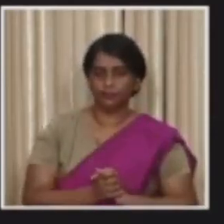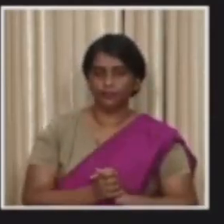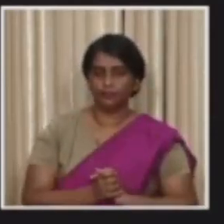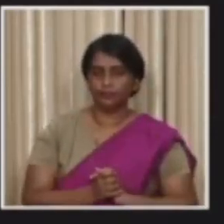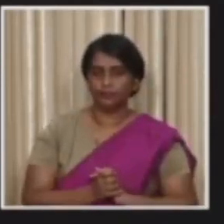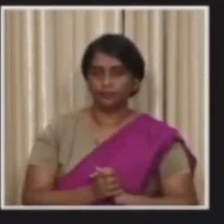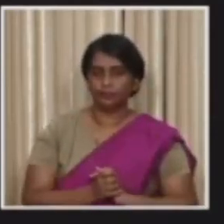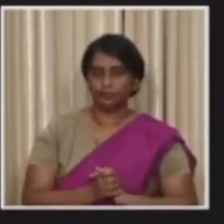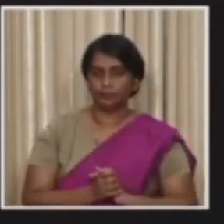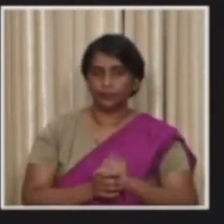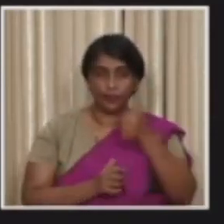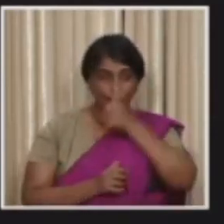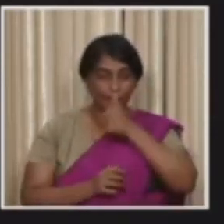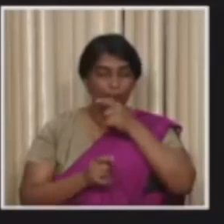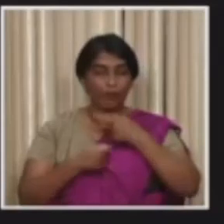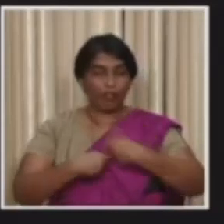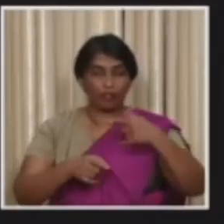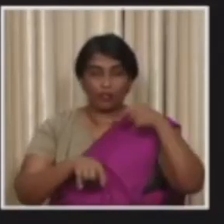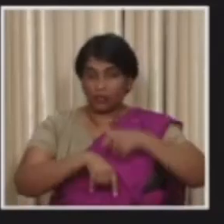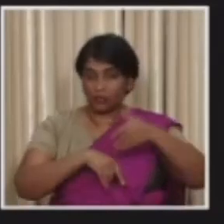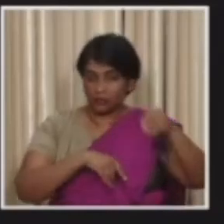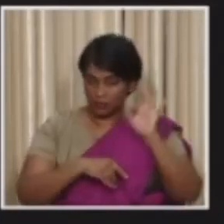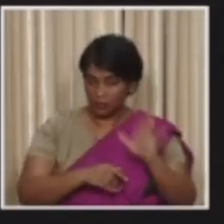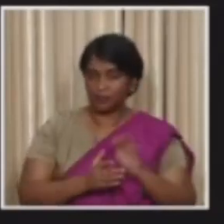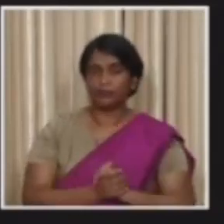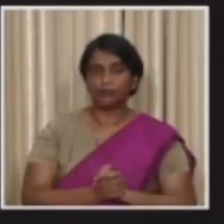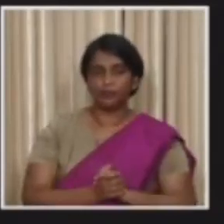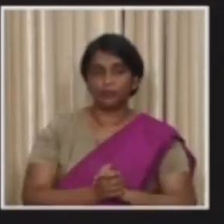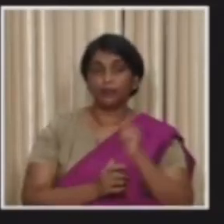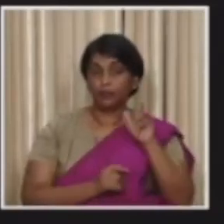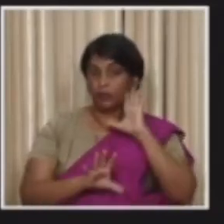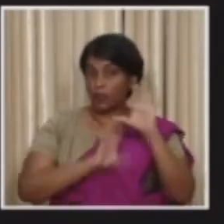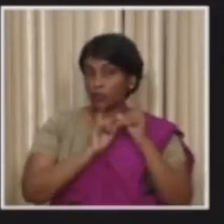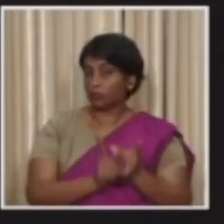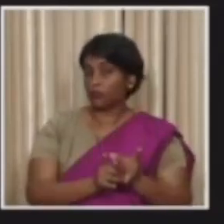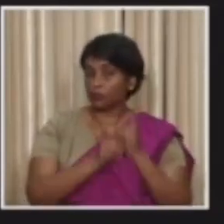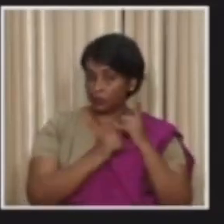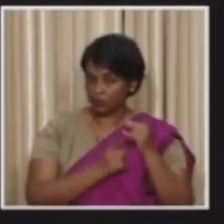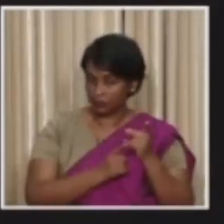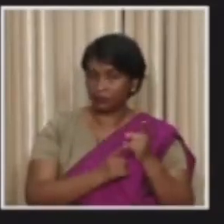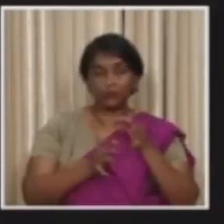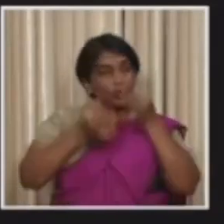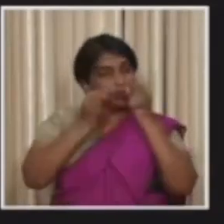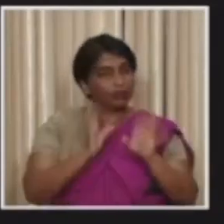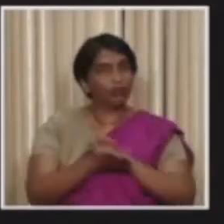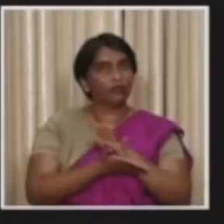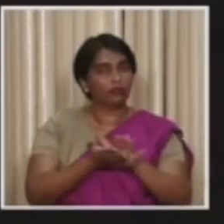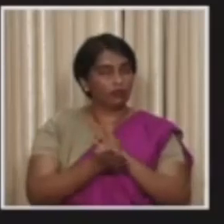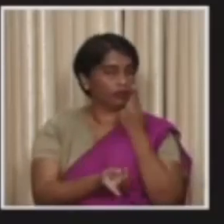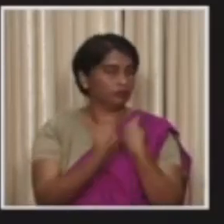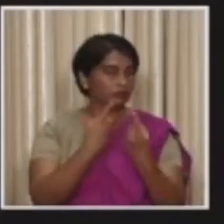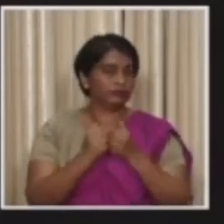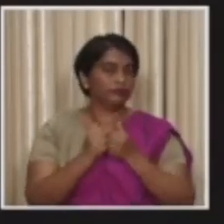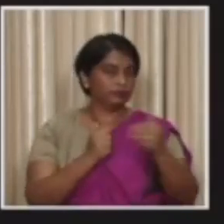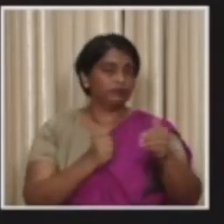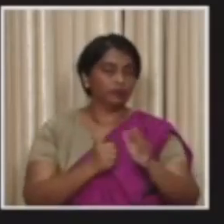කතානායකතුමනි, වංචාව දූෂණය සිදුවන අවස්ථාවලදී එම තොරතුරු මත නිවැරදි ආකාරයක් විමර්ශනයක් සිදු